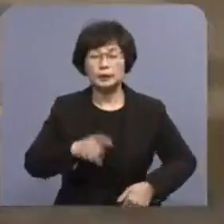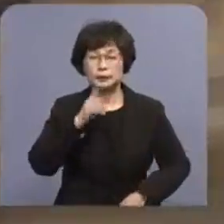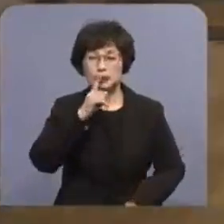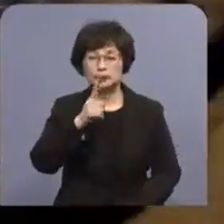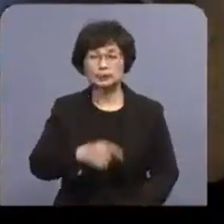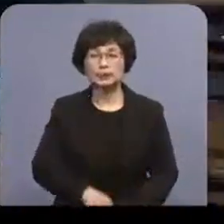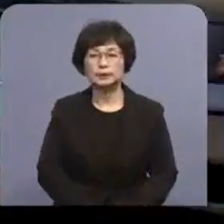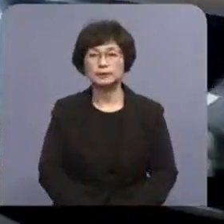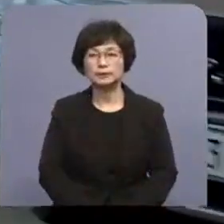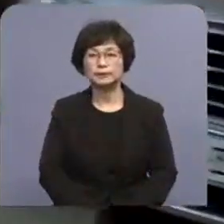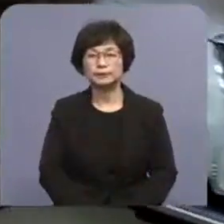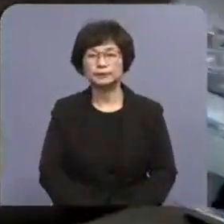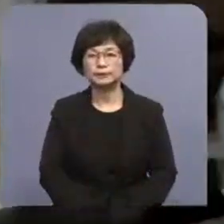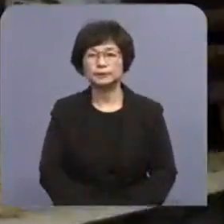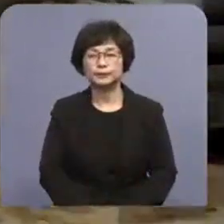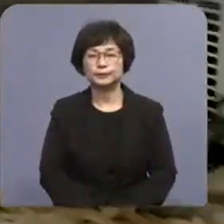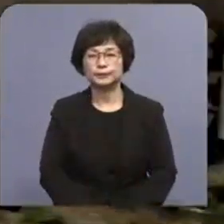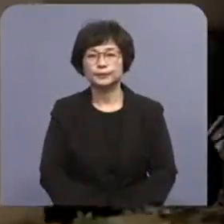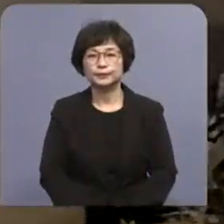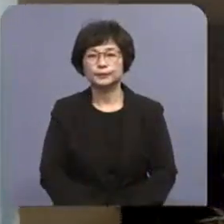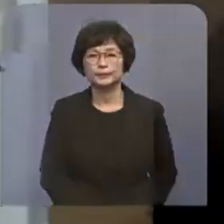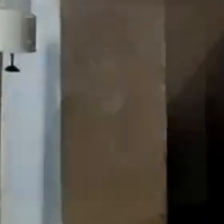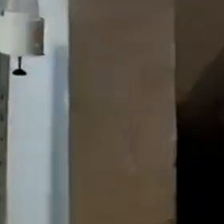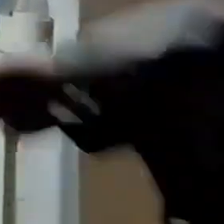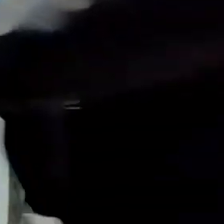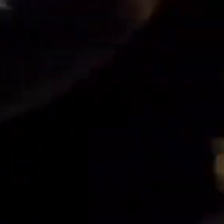있습니다 KBS 뉴스공주입니다